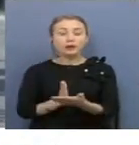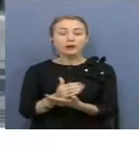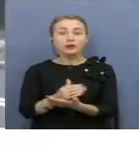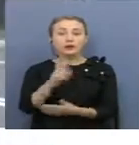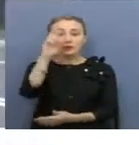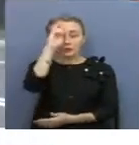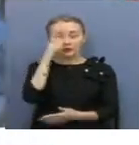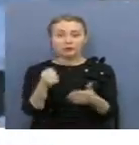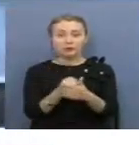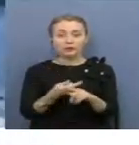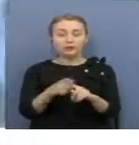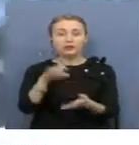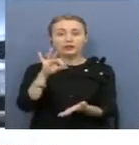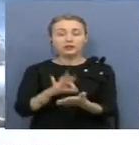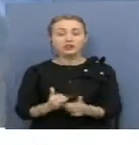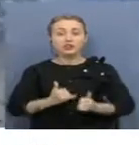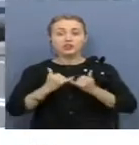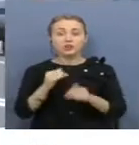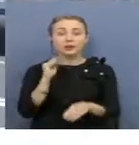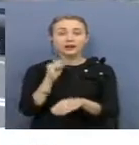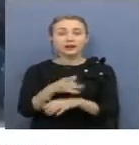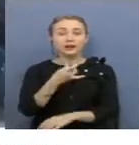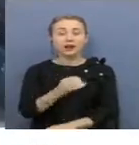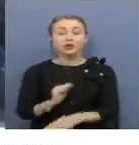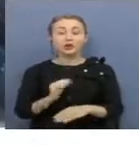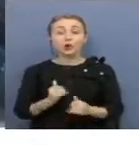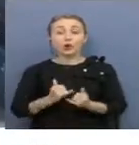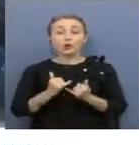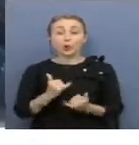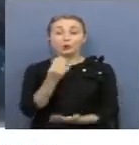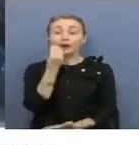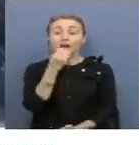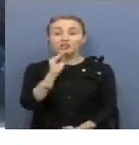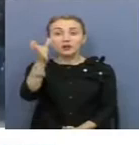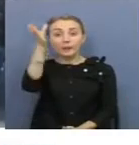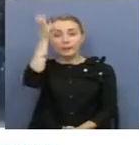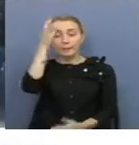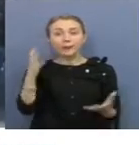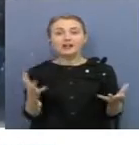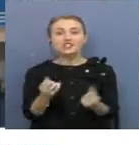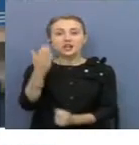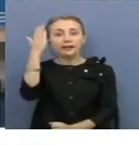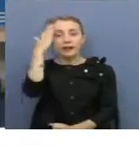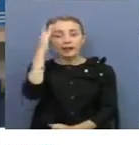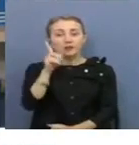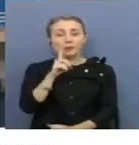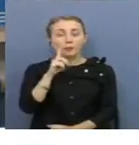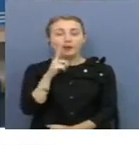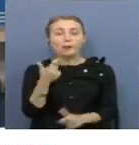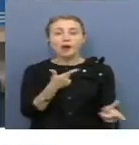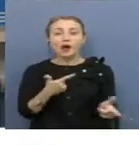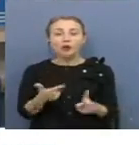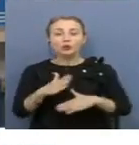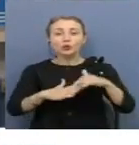қол жетімділік, жастарға қолдау көрсету, жоғары білікті мамандарды даярлау елімізге артылып отырған міндет. Елбасымыздың бес